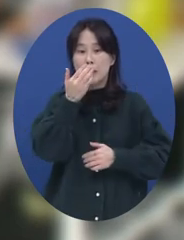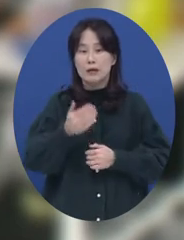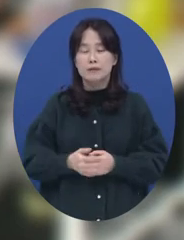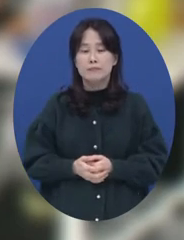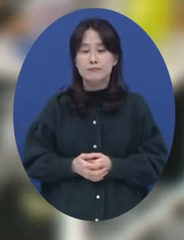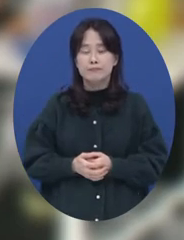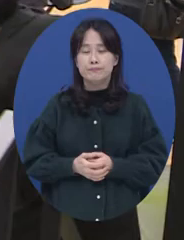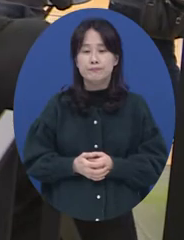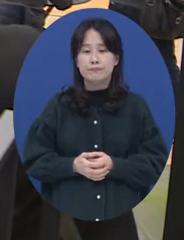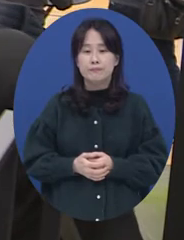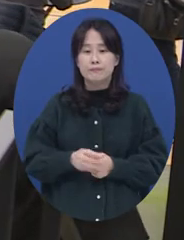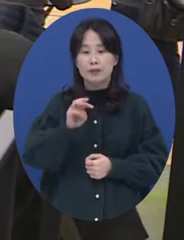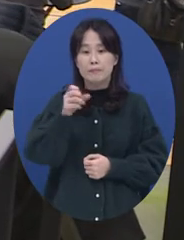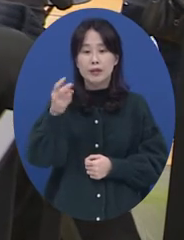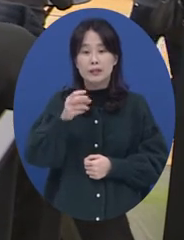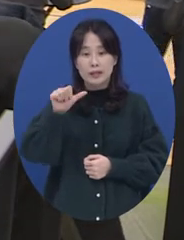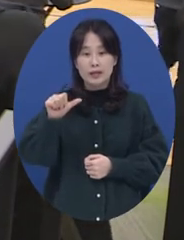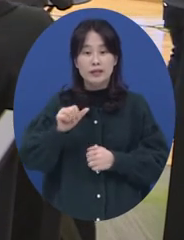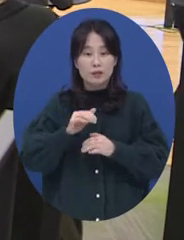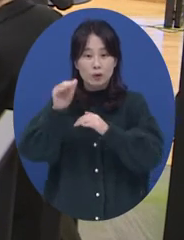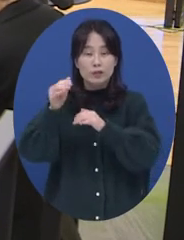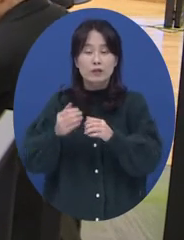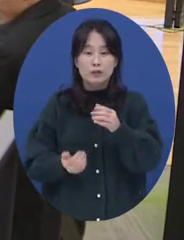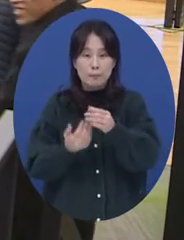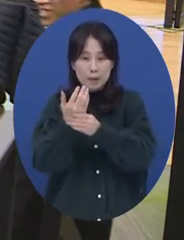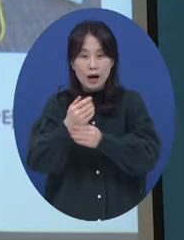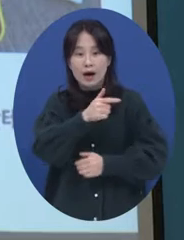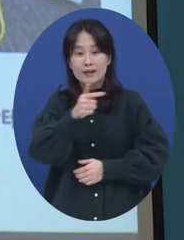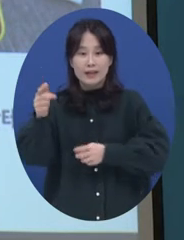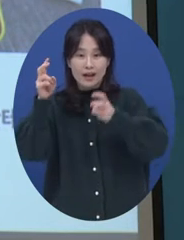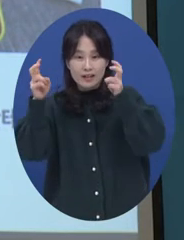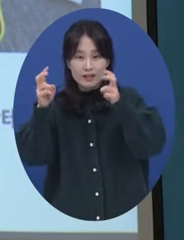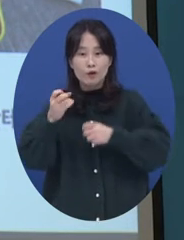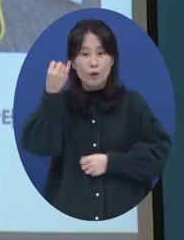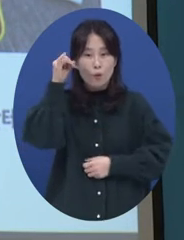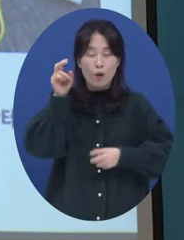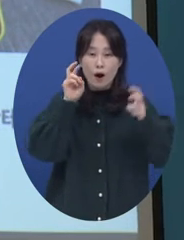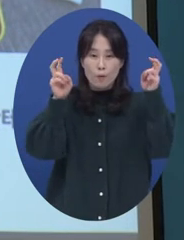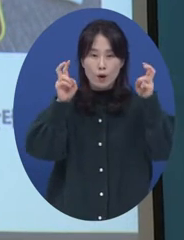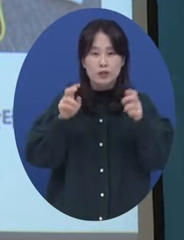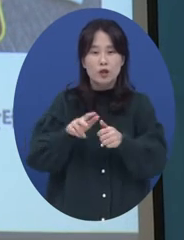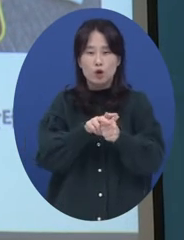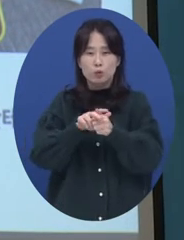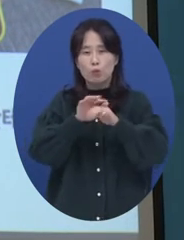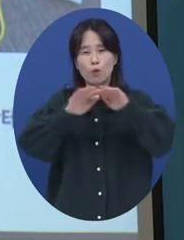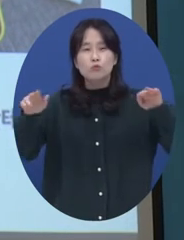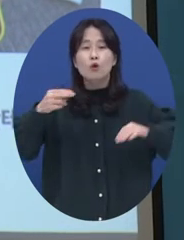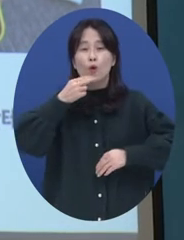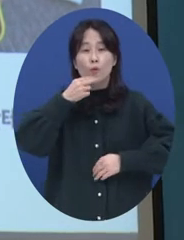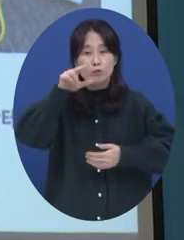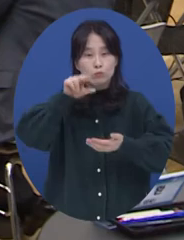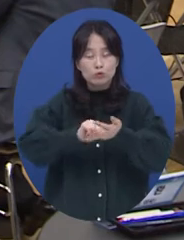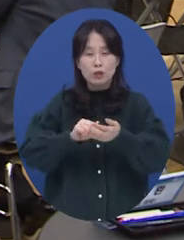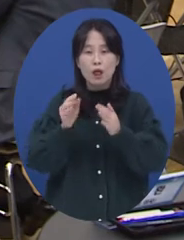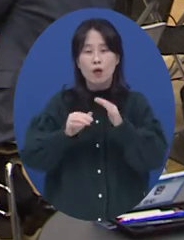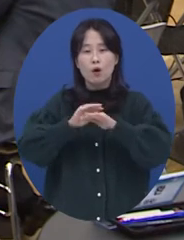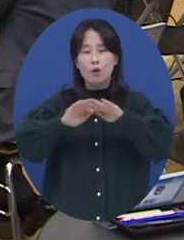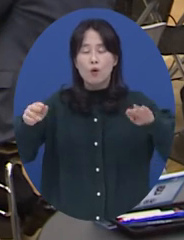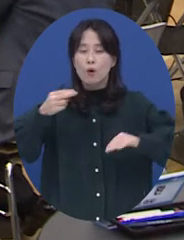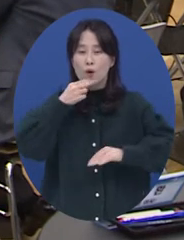때문입니다 경기도는 mnl 과정에서 발생하는 대기업과 스타트업 간 의 정보 비대칭 문 잘